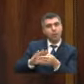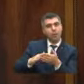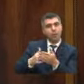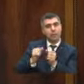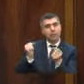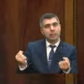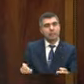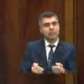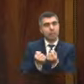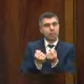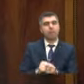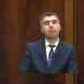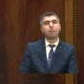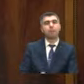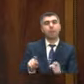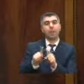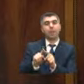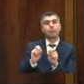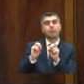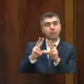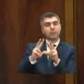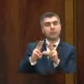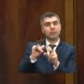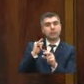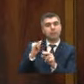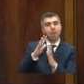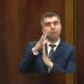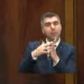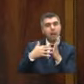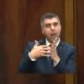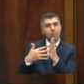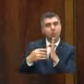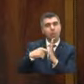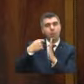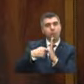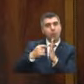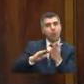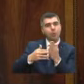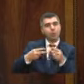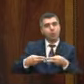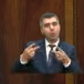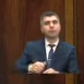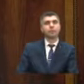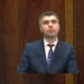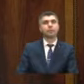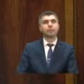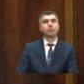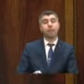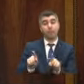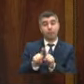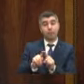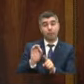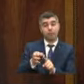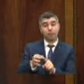التنموية واندماجية فاعلة وحقيقية للبرامج والمشاريع على مستوى المجال، حتى تتمكن القطاعات